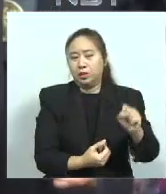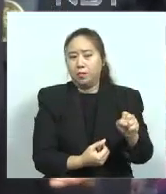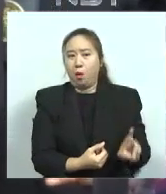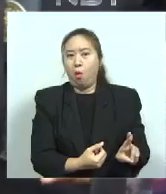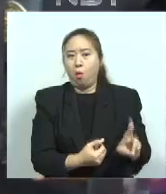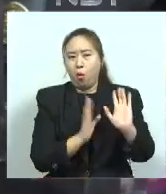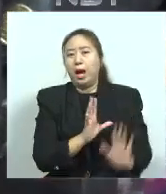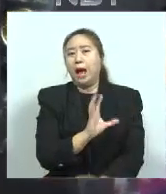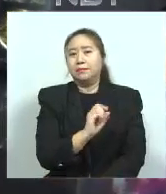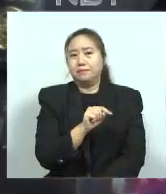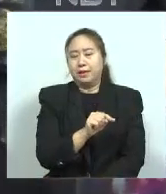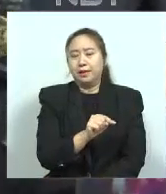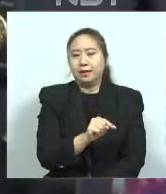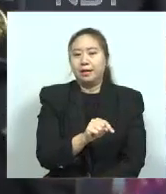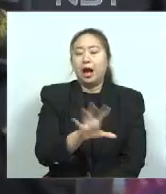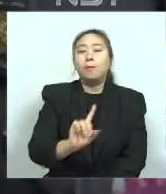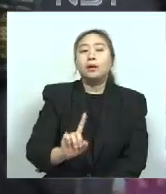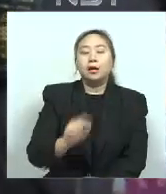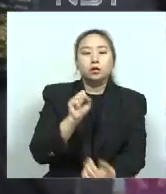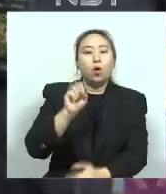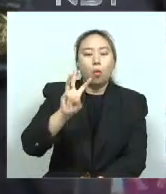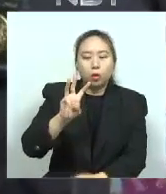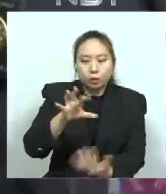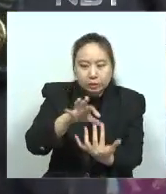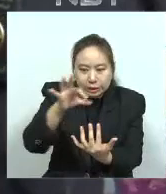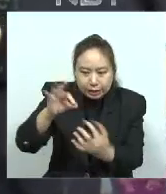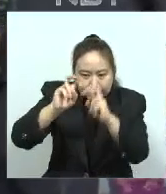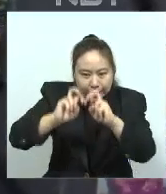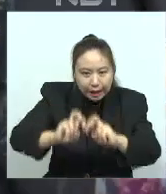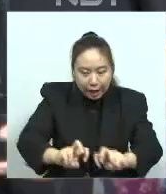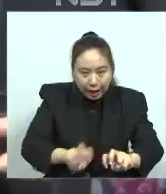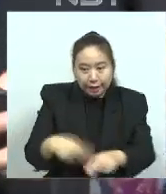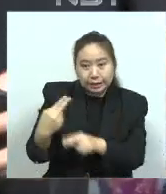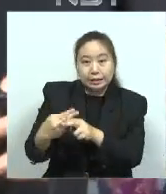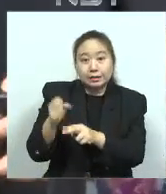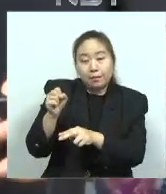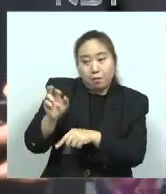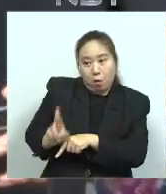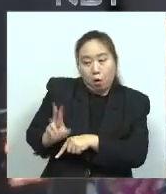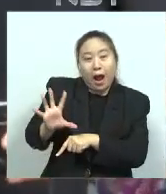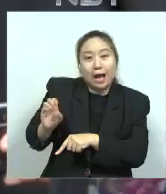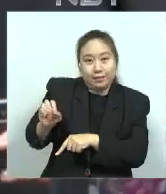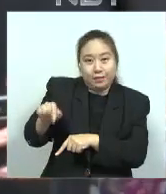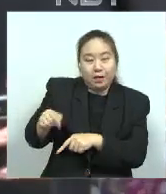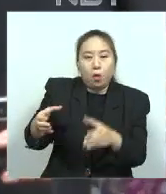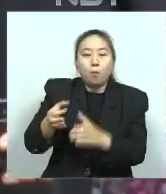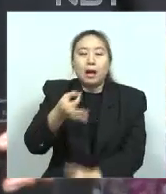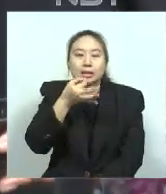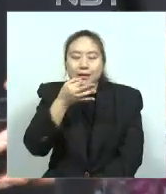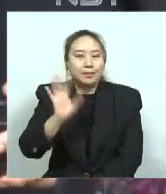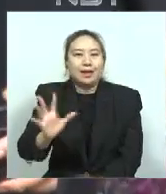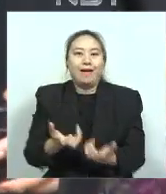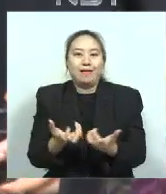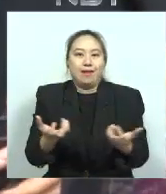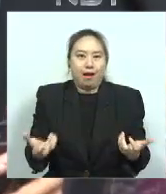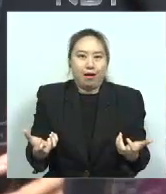คนล่าสุดเป็นสัดส่วนจากสว.สรรหาโดยเป็นคนละส่วนกับรายชื่อสำรอง50คนจากกลุ่มอาชีพพร้อม